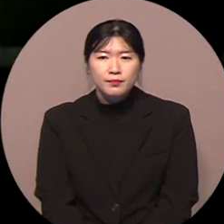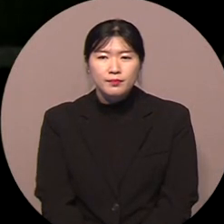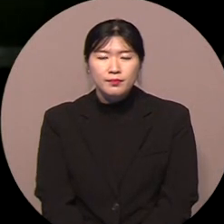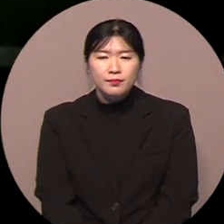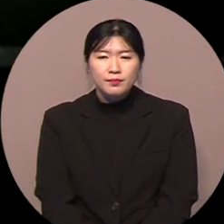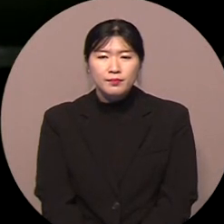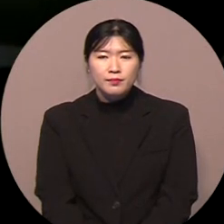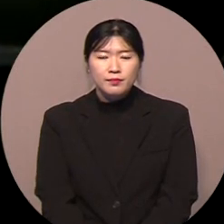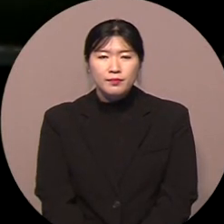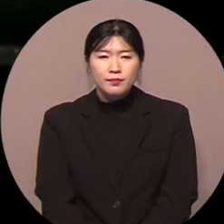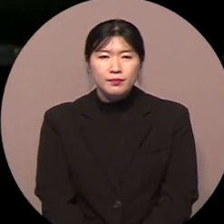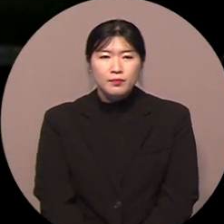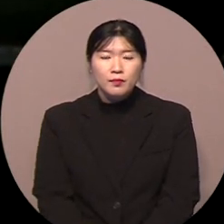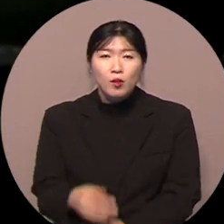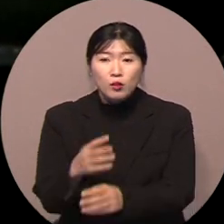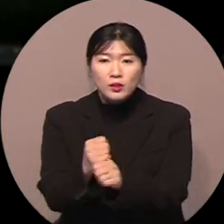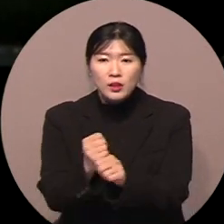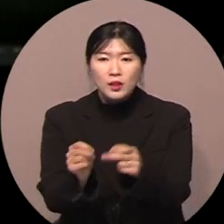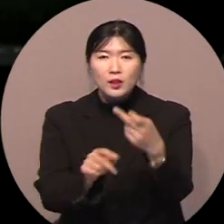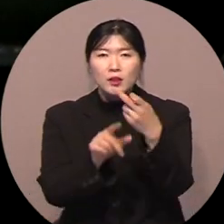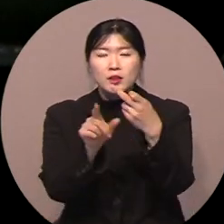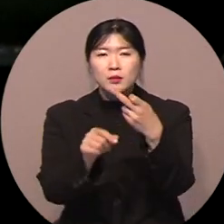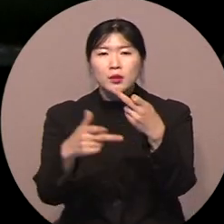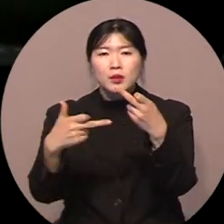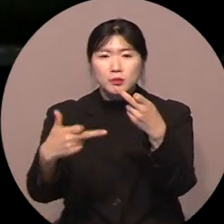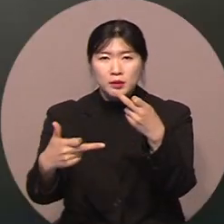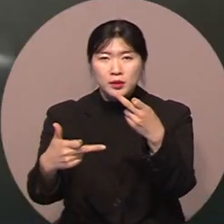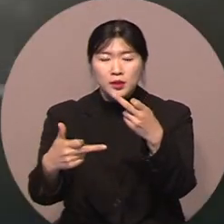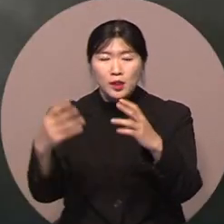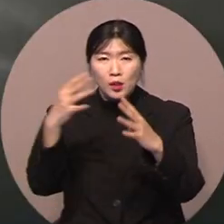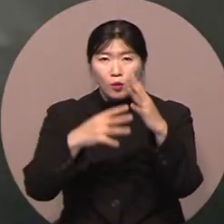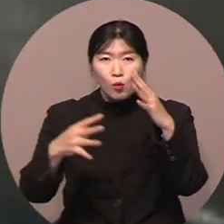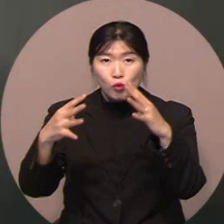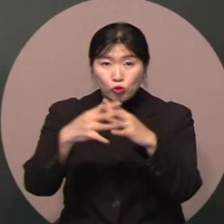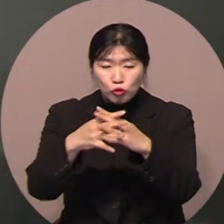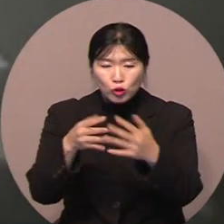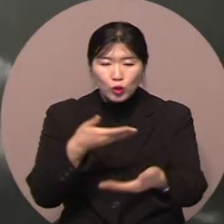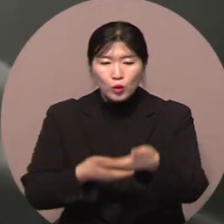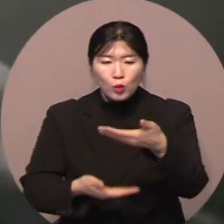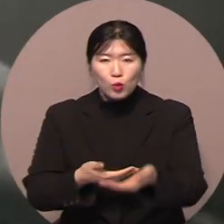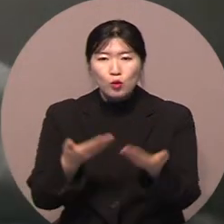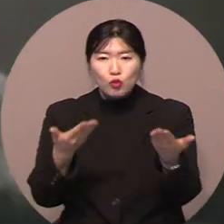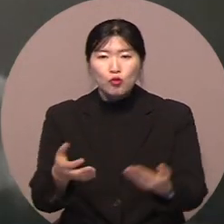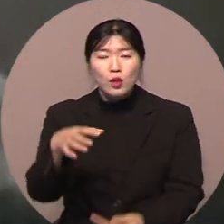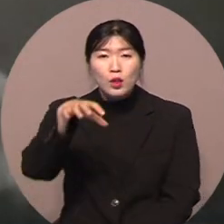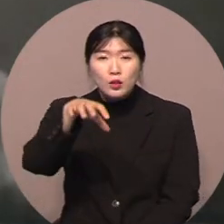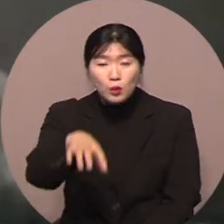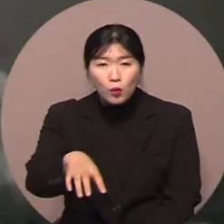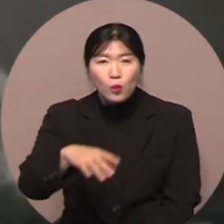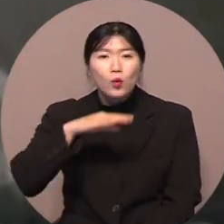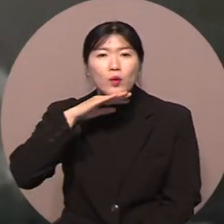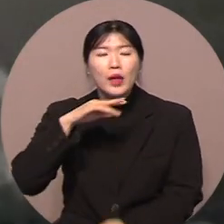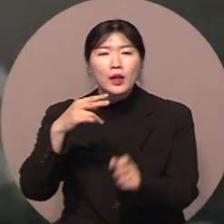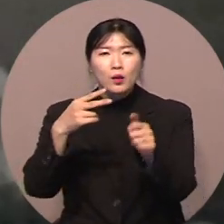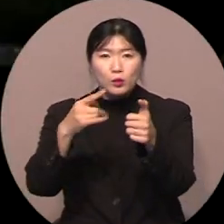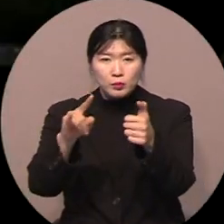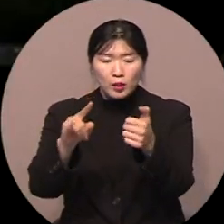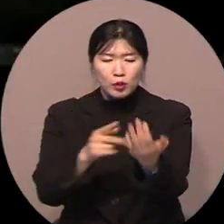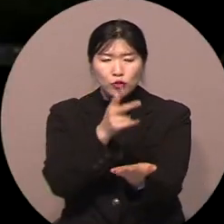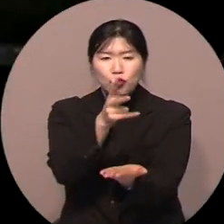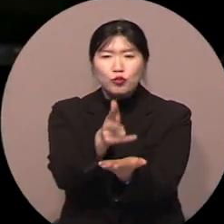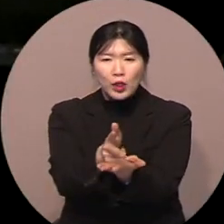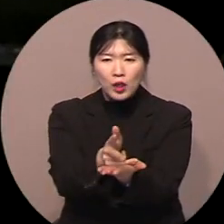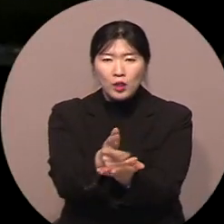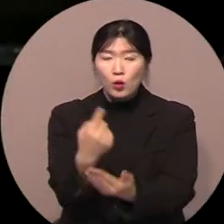기자입니다 지난 17일 밤 충남 공주의 한 고속도로 휴게소 50대 택시 기사가 택시를 멈춰 세웁니다